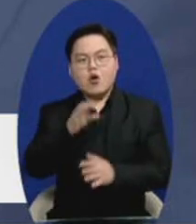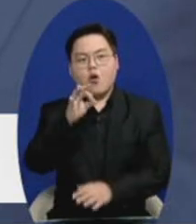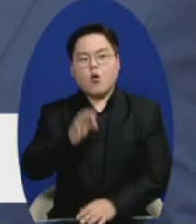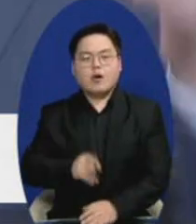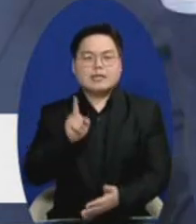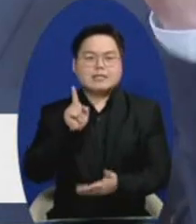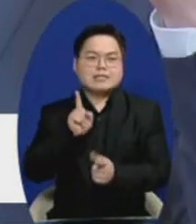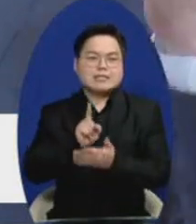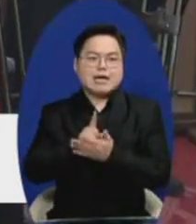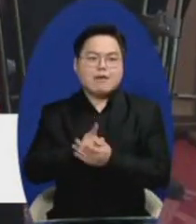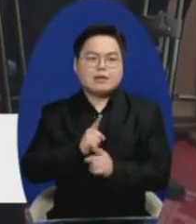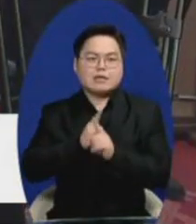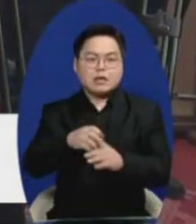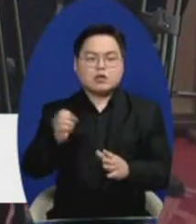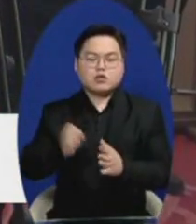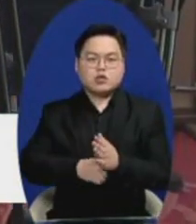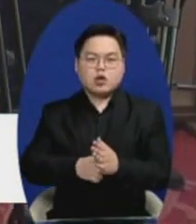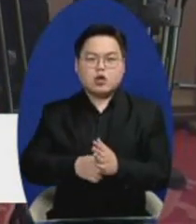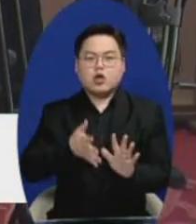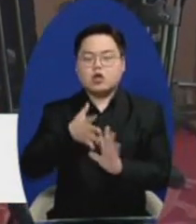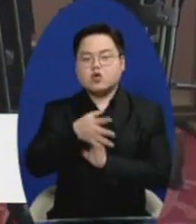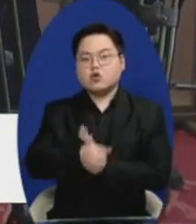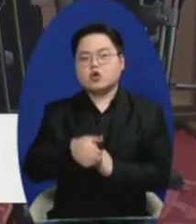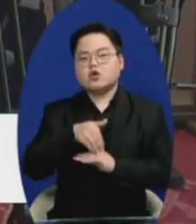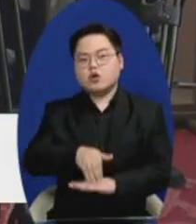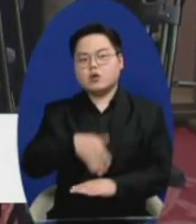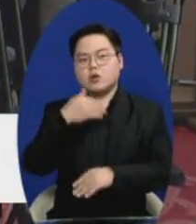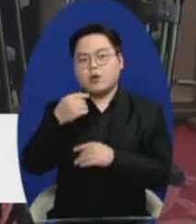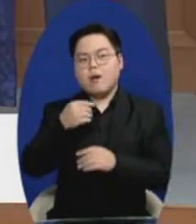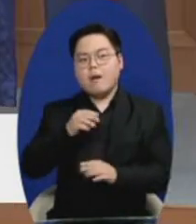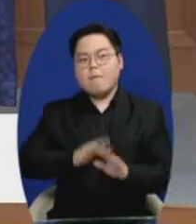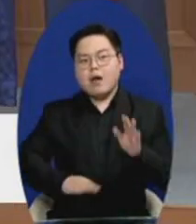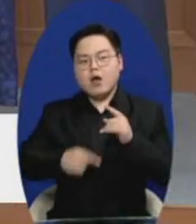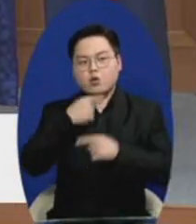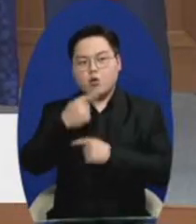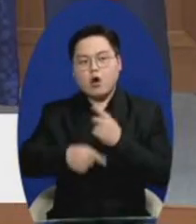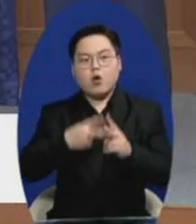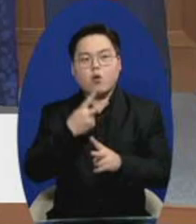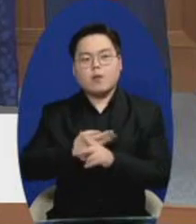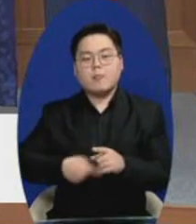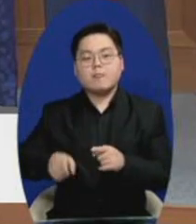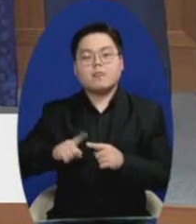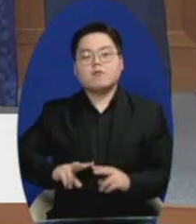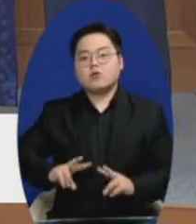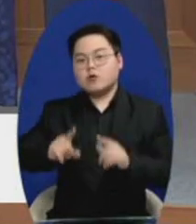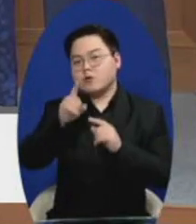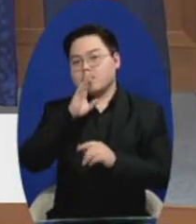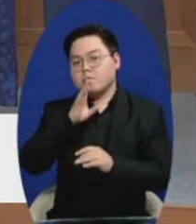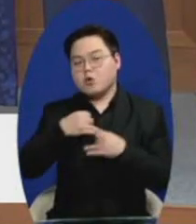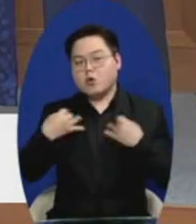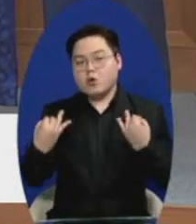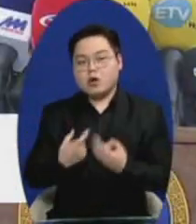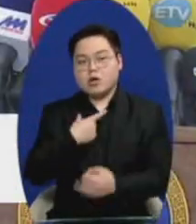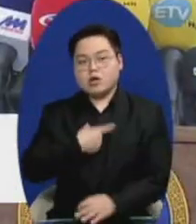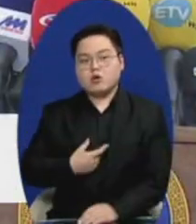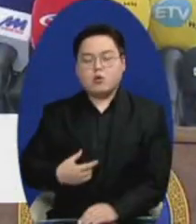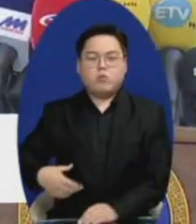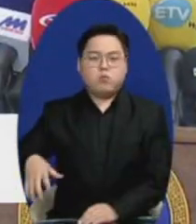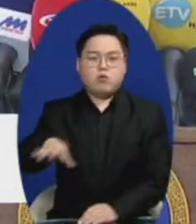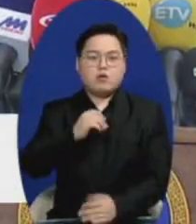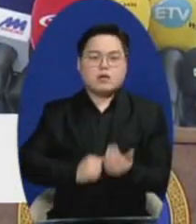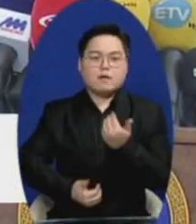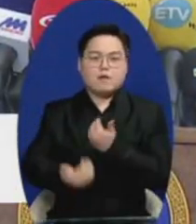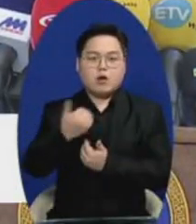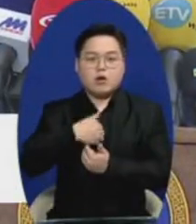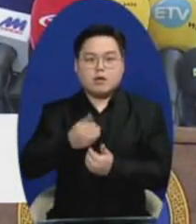заавал мөрддөг байх. За төсвийн тогтвортой байдлын тухай хуульд нэмэлт өөрчлөлт оруулахдаа улсын хурлын бүх гишүүний оролцоотойгоор